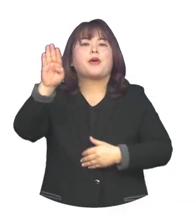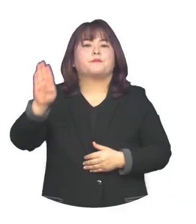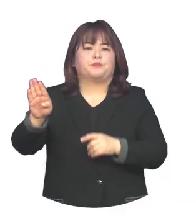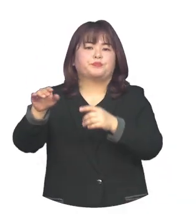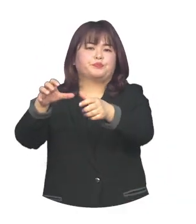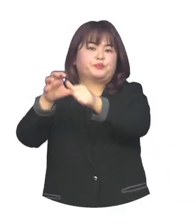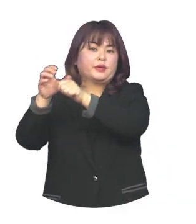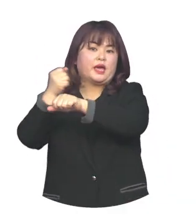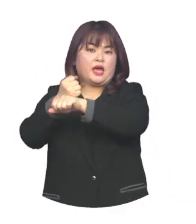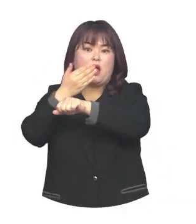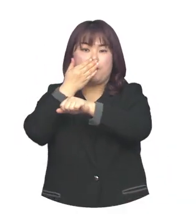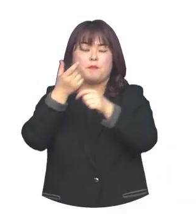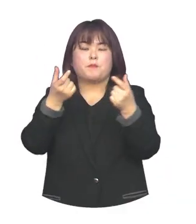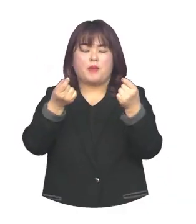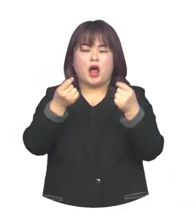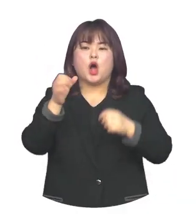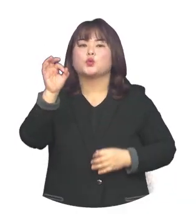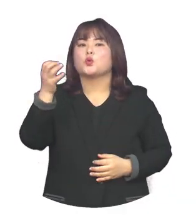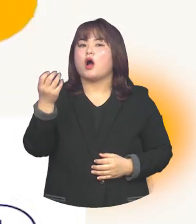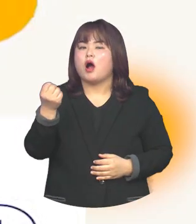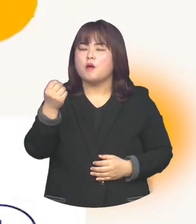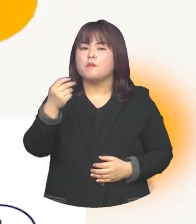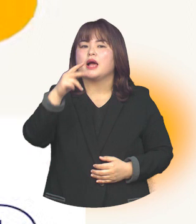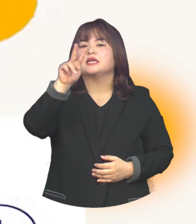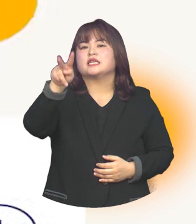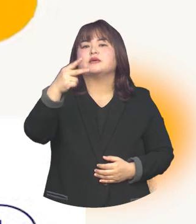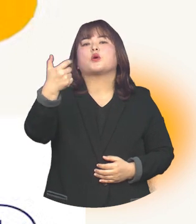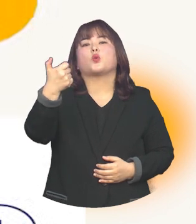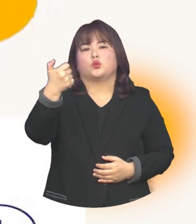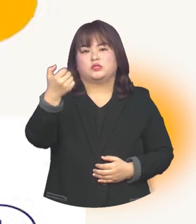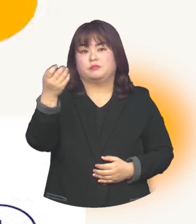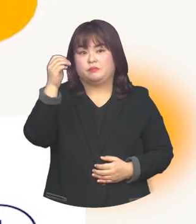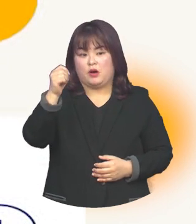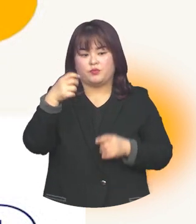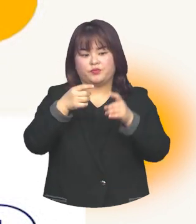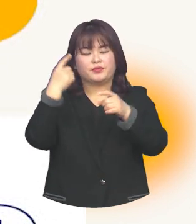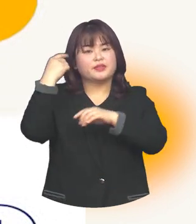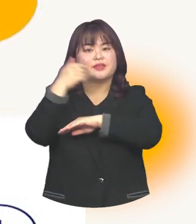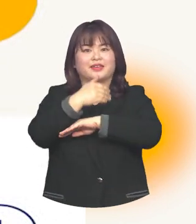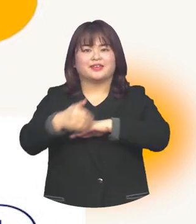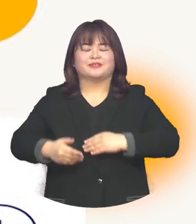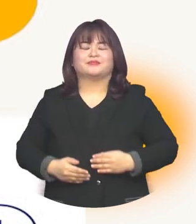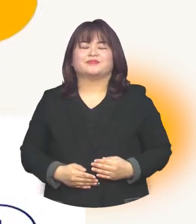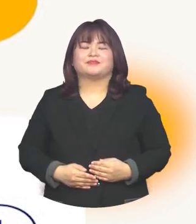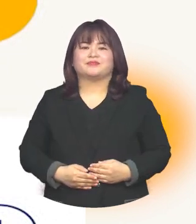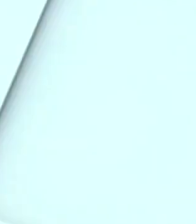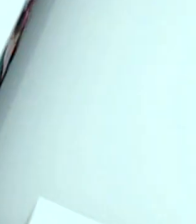스마트 EV에서 할 수 있고 요금은 킬로와트 시 250원이 적용됩니다.